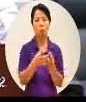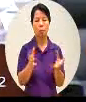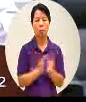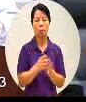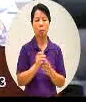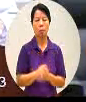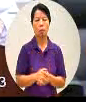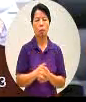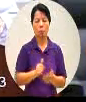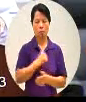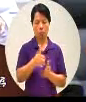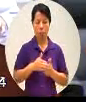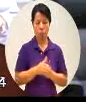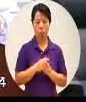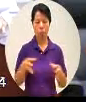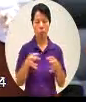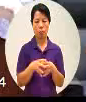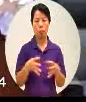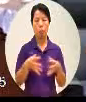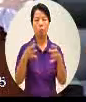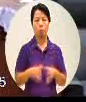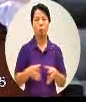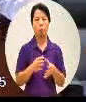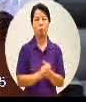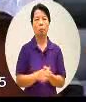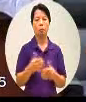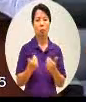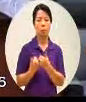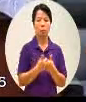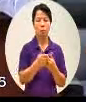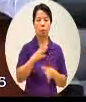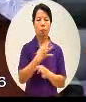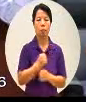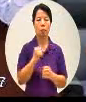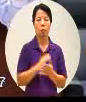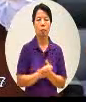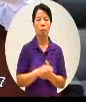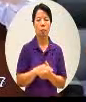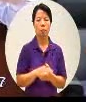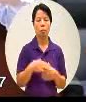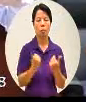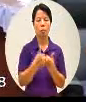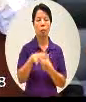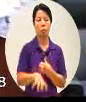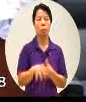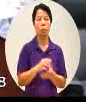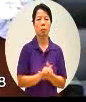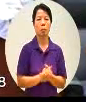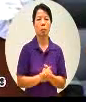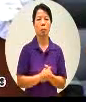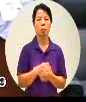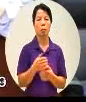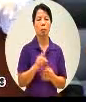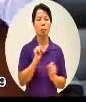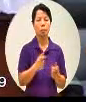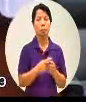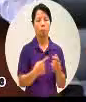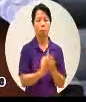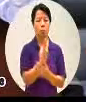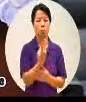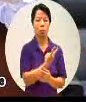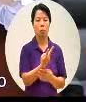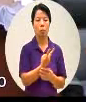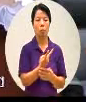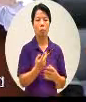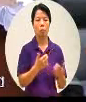是要找出来，然后开会的时间那个时辰爱家己会哦，不只是阮两个议员关心啦，啊，议